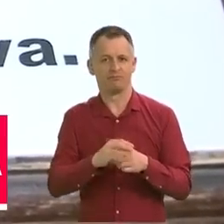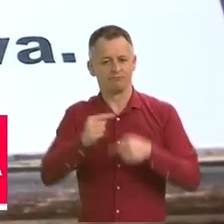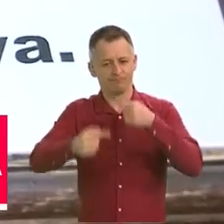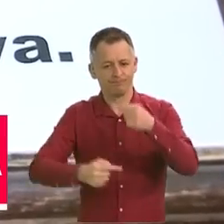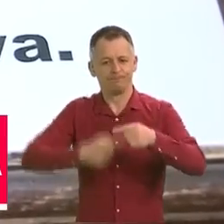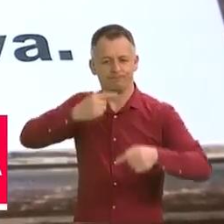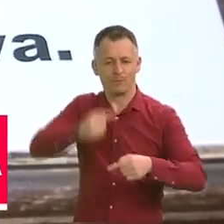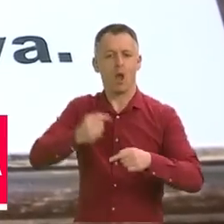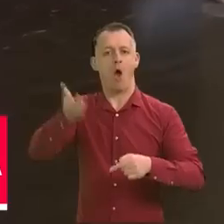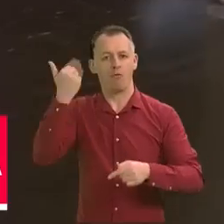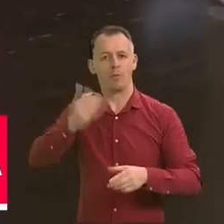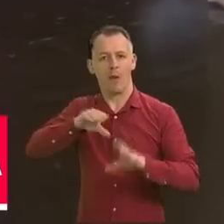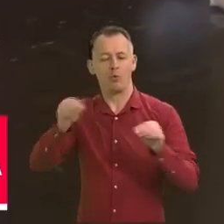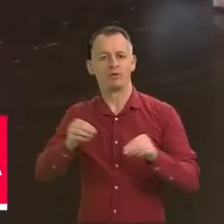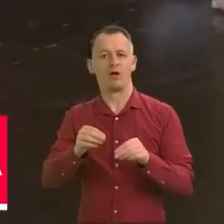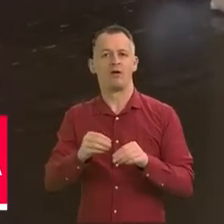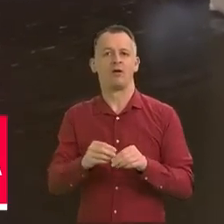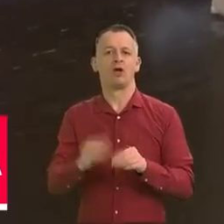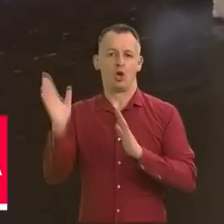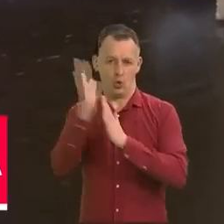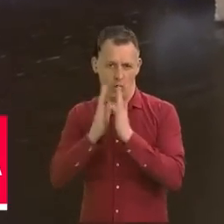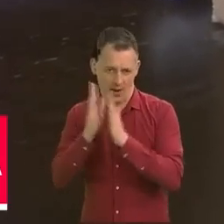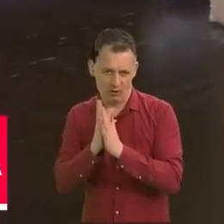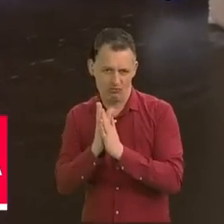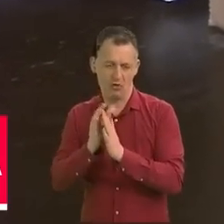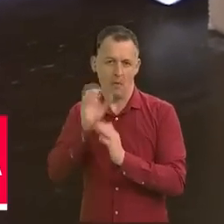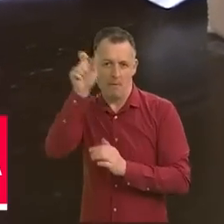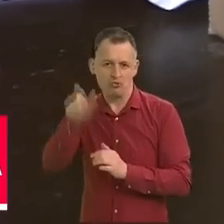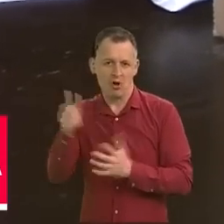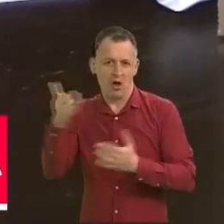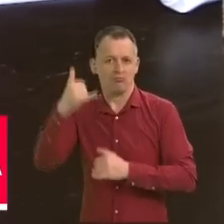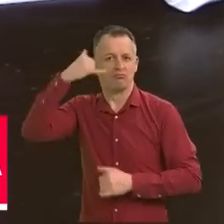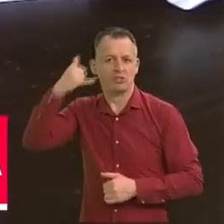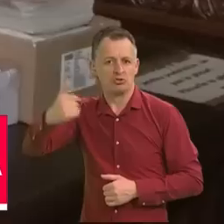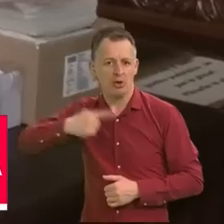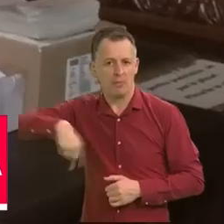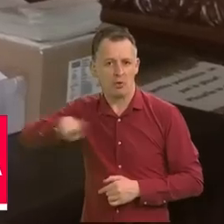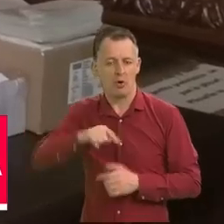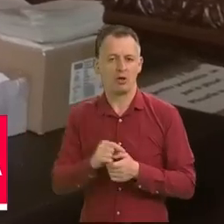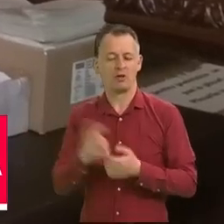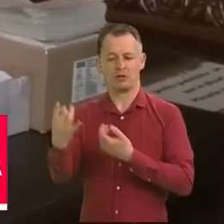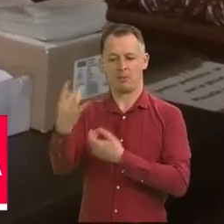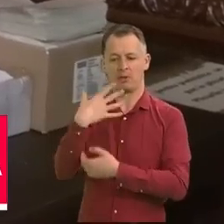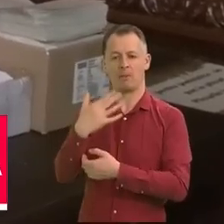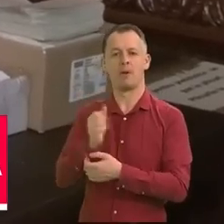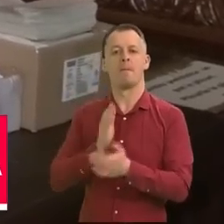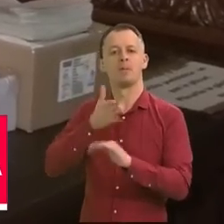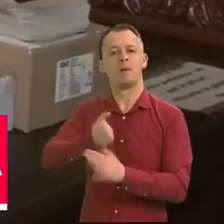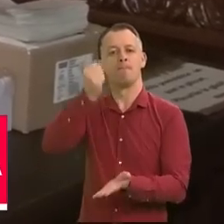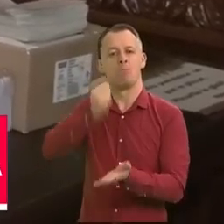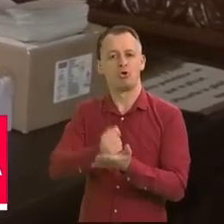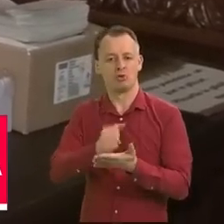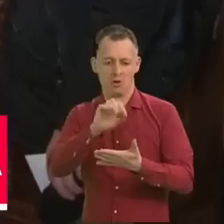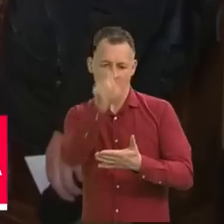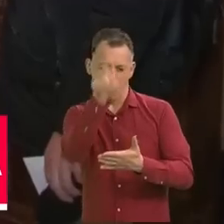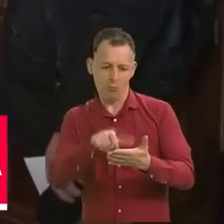existat mai multe apeluri, oameni care ne sunau sau trimiteau prin poștă un pomelnic, astfel încât